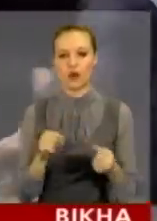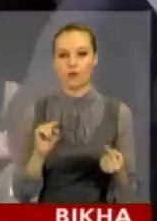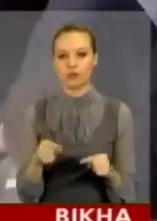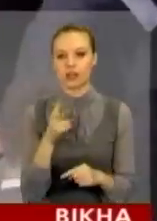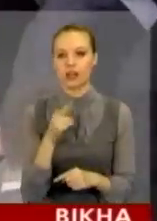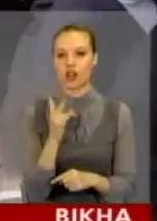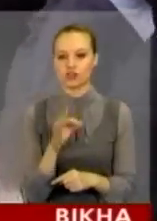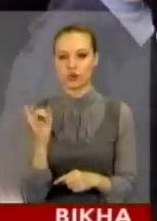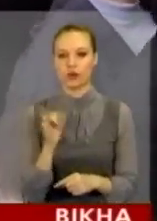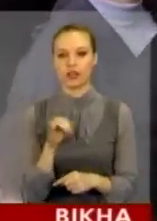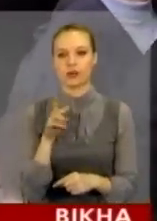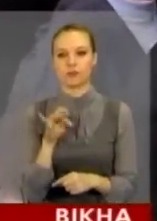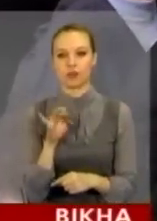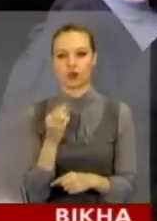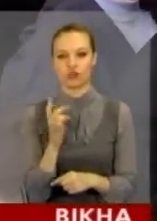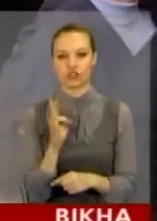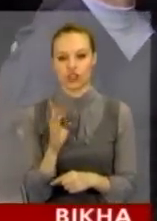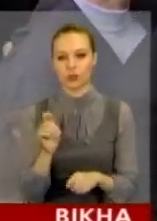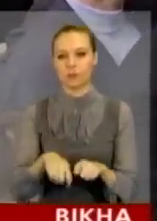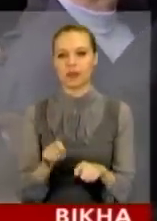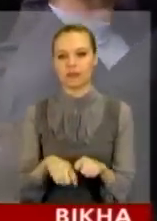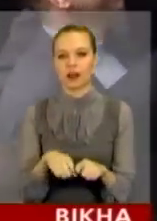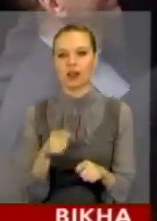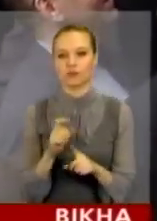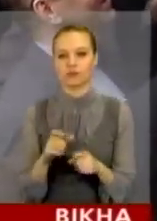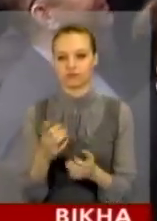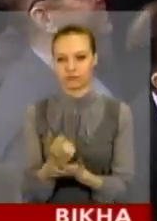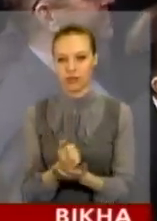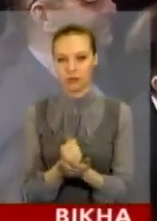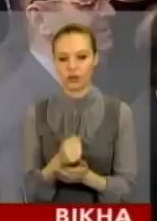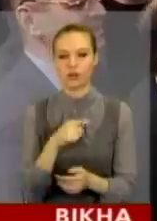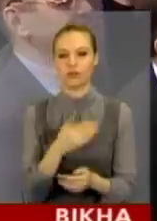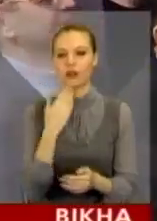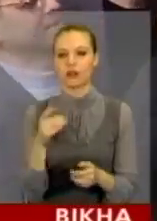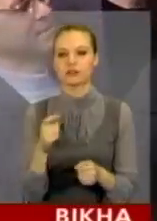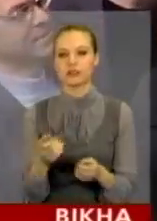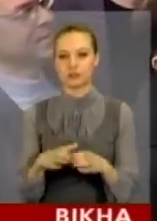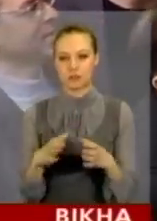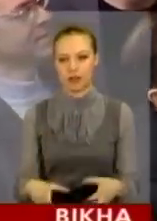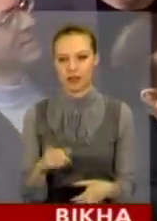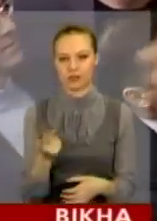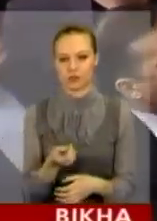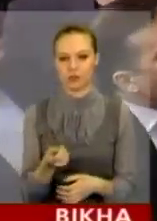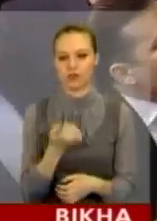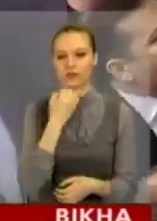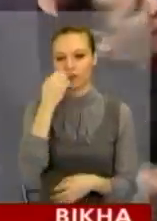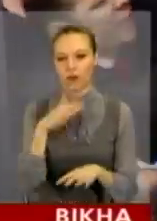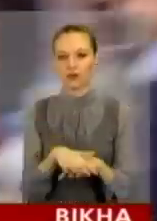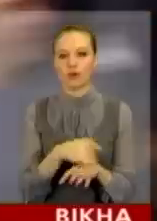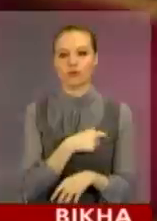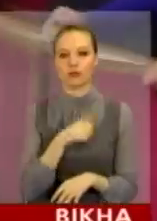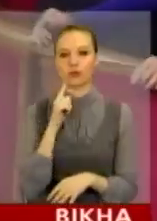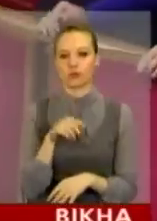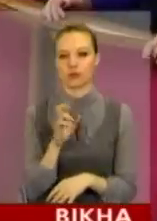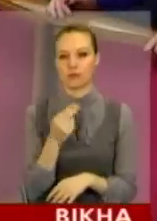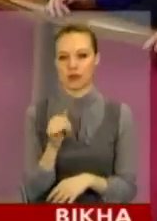Олег Ляшко та Ігор Мирошниченко перевіряють набої. Контрольний пакет із крупою. Дякую, народний депутат України